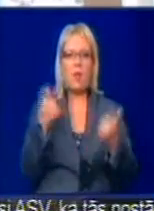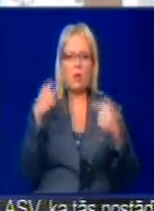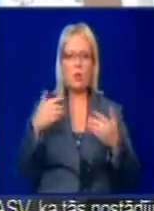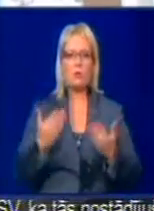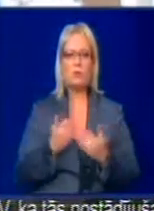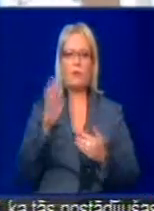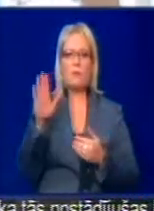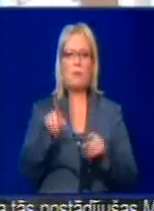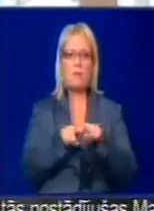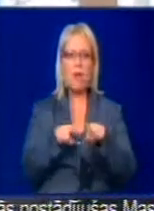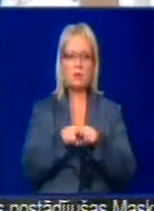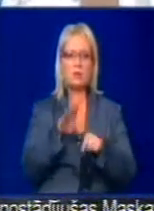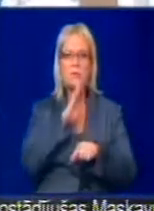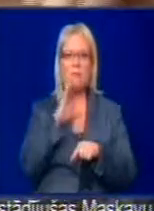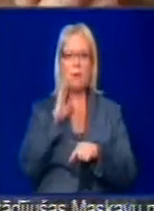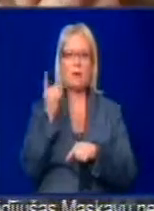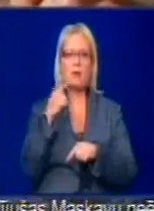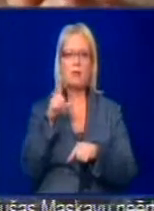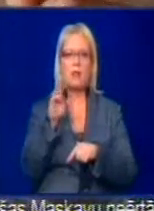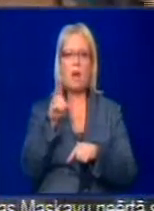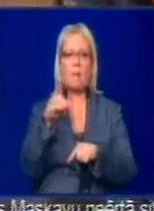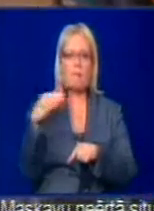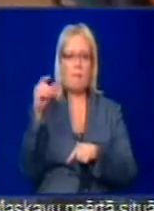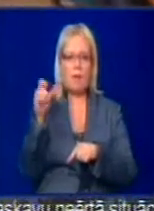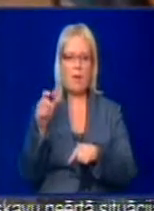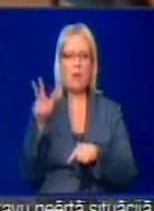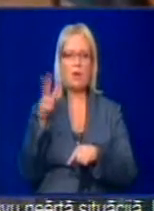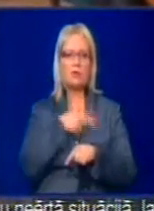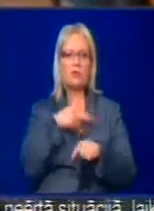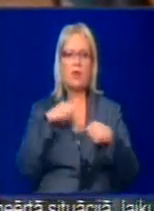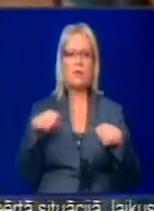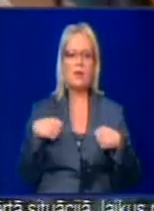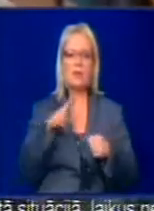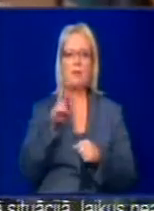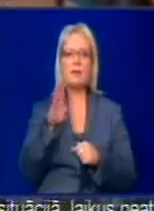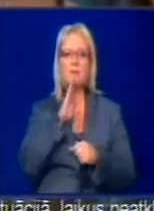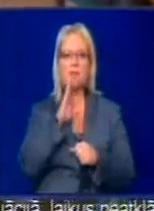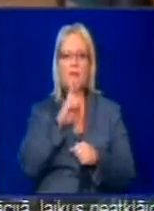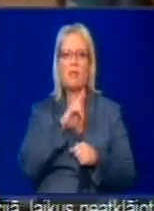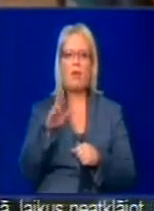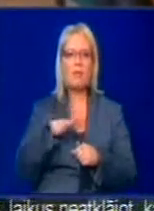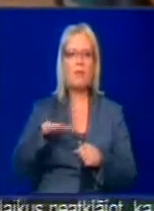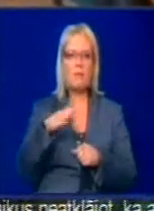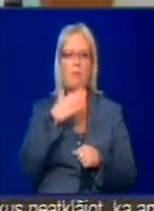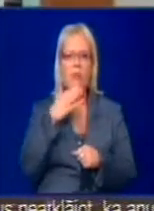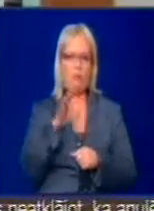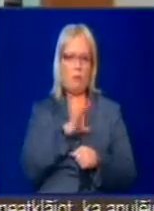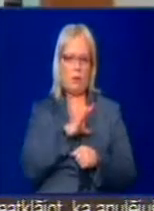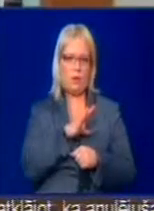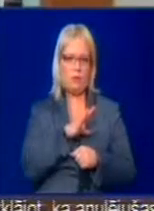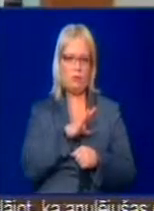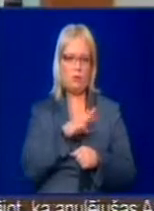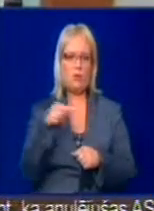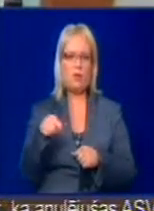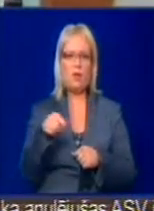laiku dzīvojusi pie māsas un mammas slampē. Sociālā dienesta redzes lokā ne pati sieviete, ne ģimene nav bijusi. Un šajā